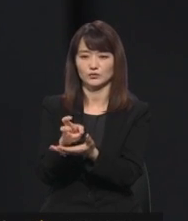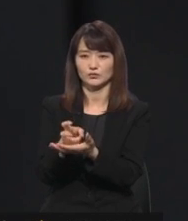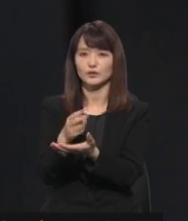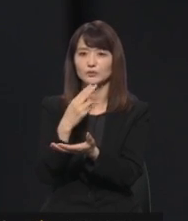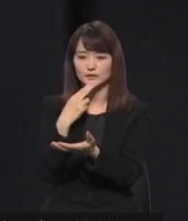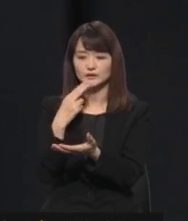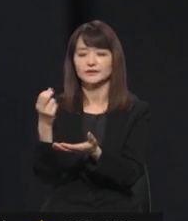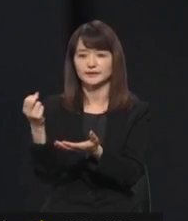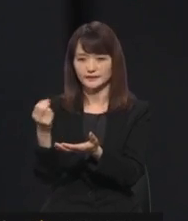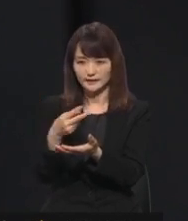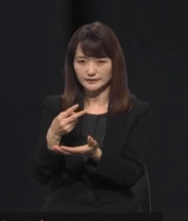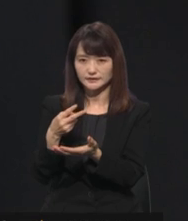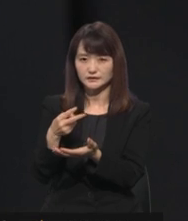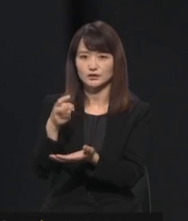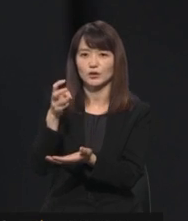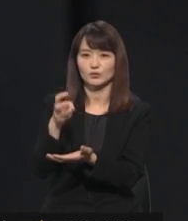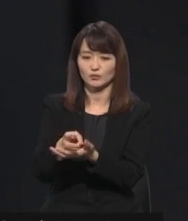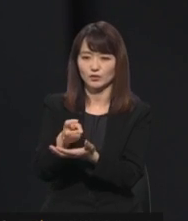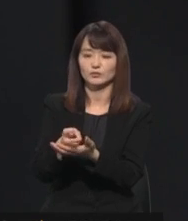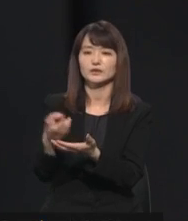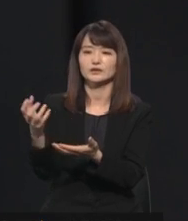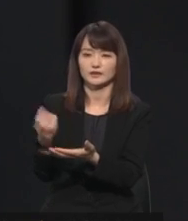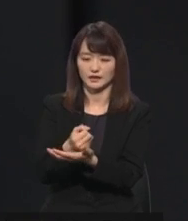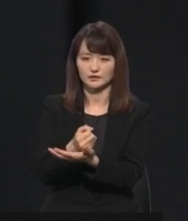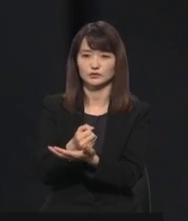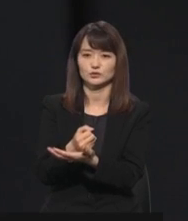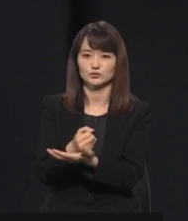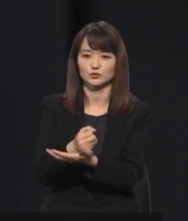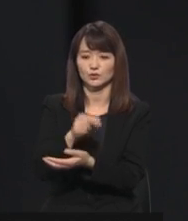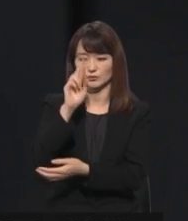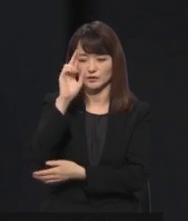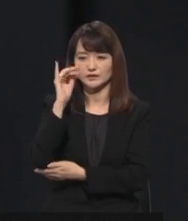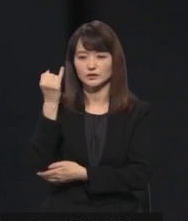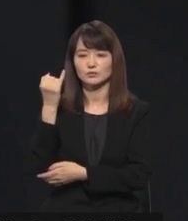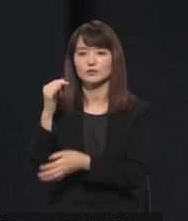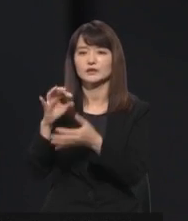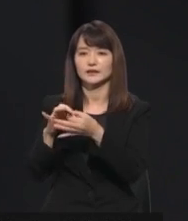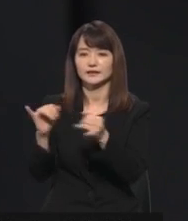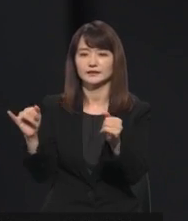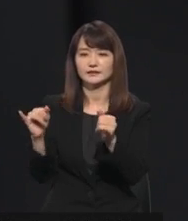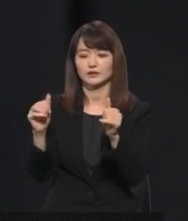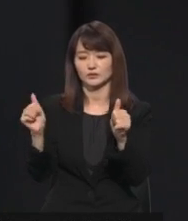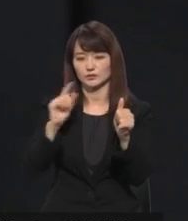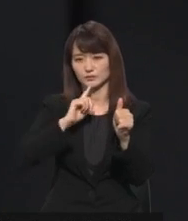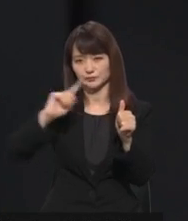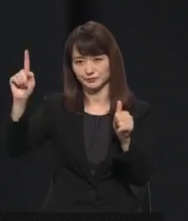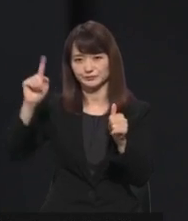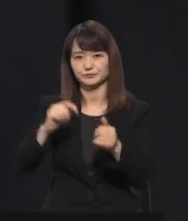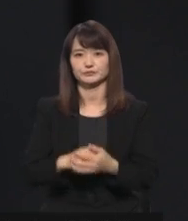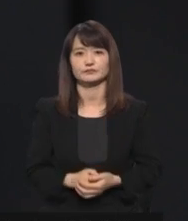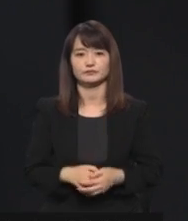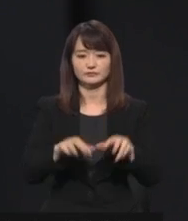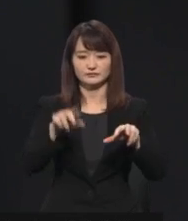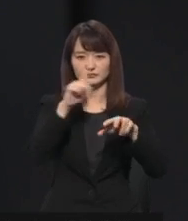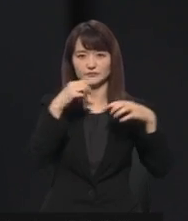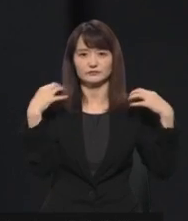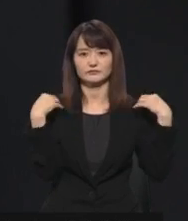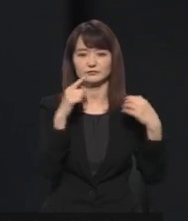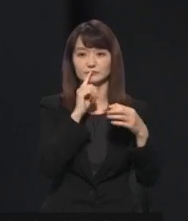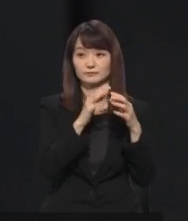이래서 사람들을 기수 했어요 그런데 이 정부에서 이런 논란이 일어나는 나도 자체가 물론